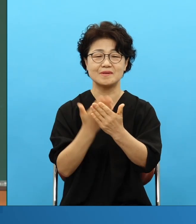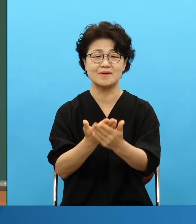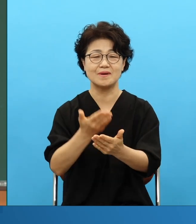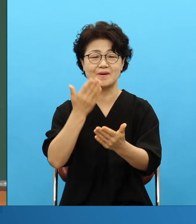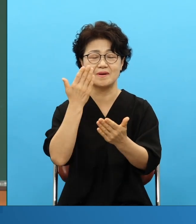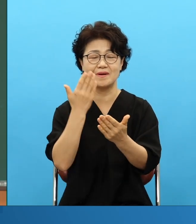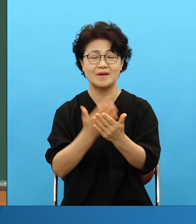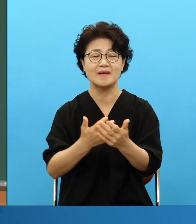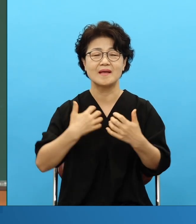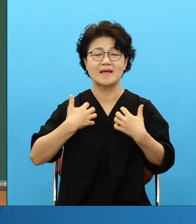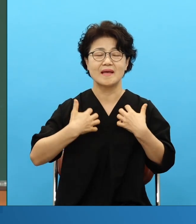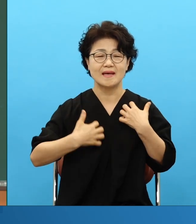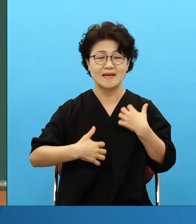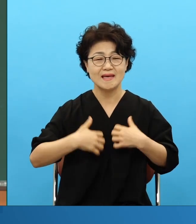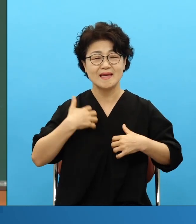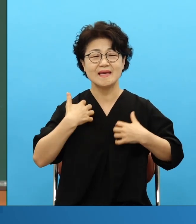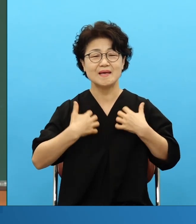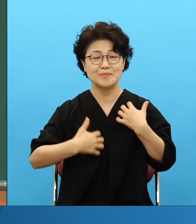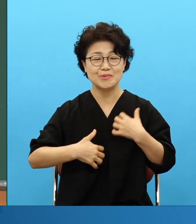계시옵소서.